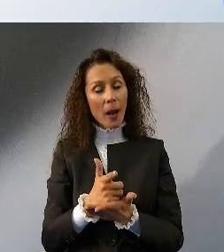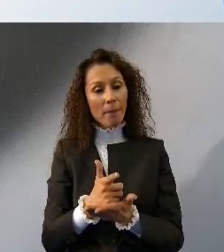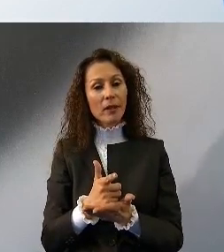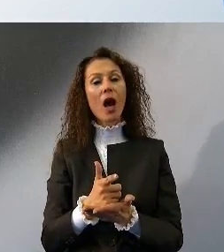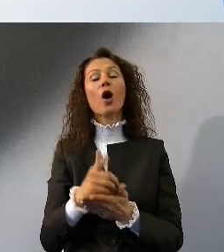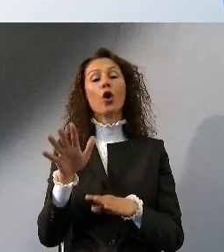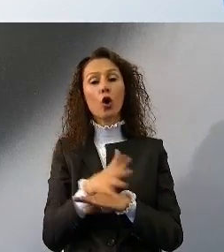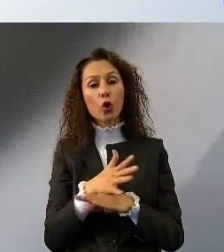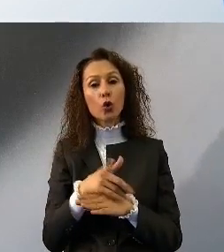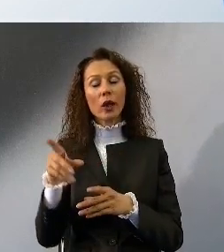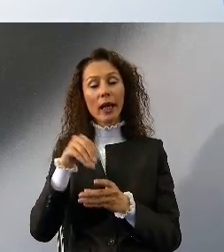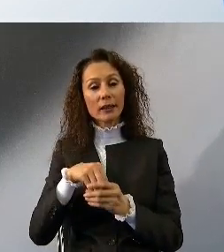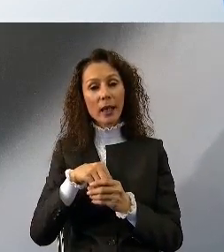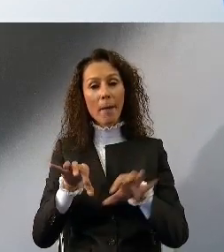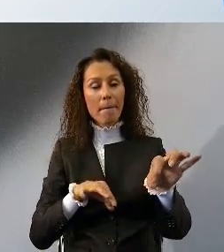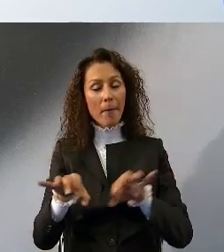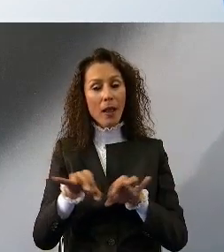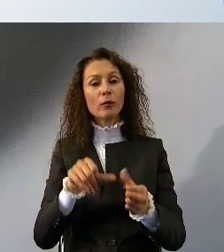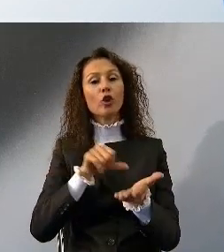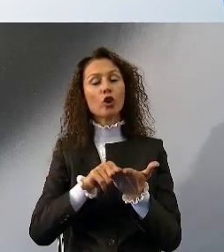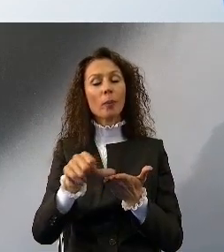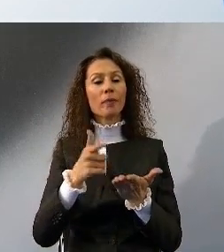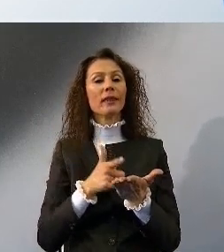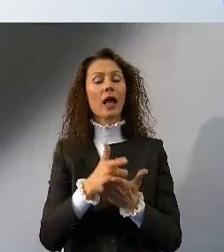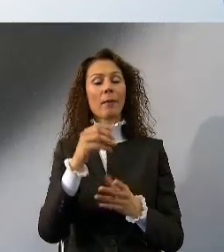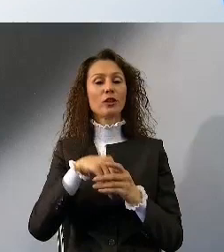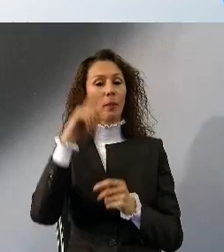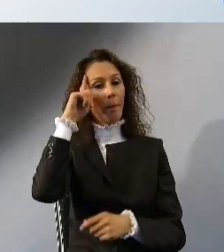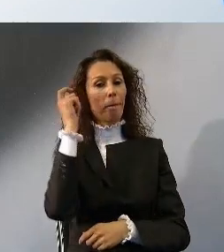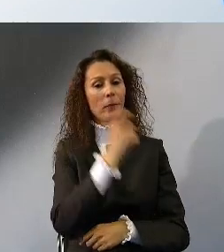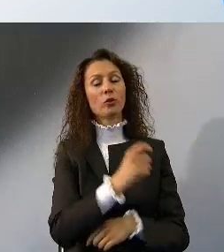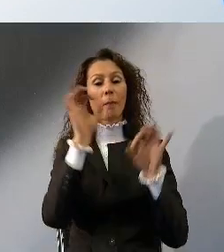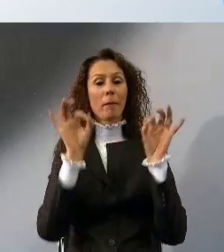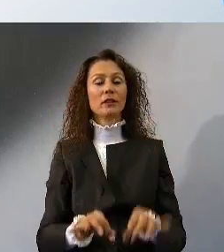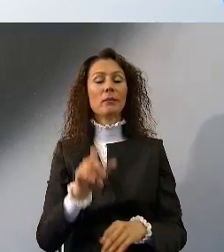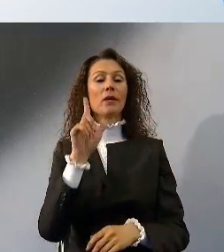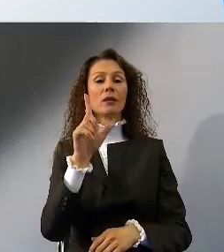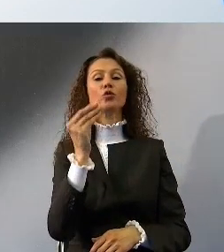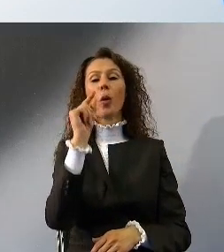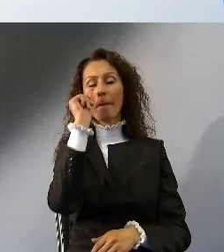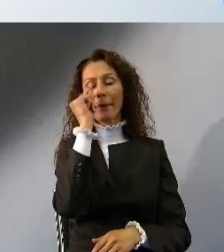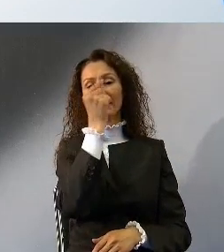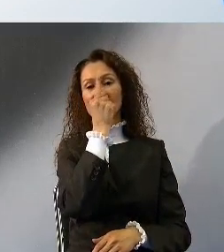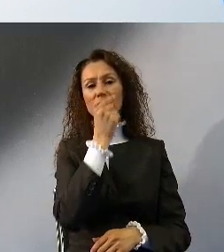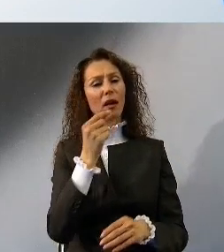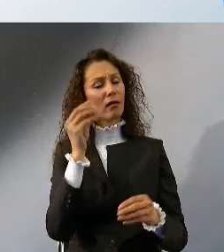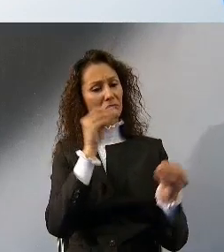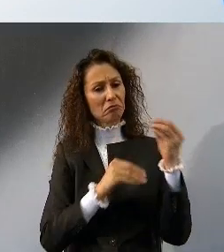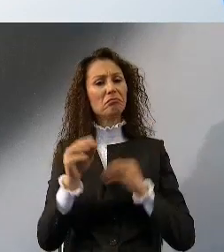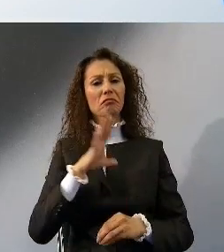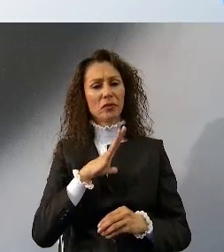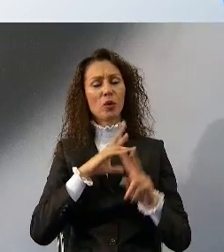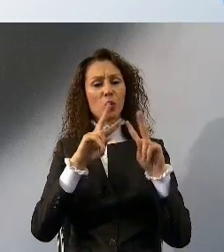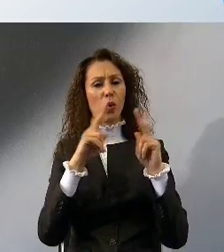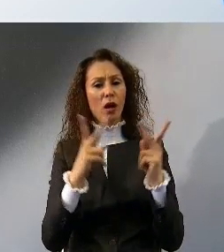ürün planlaması döneminin tüm tarım havzaları için başlaması gerekiyor. Çok basit algoritmalar var bununla ilgili